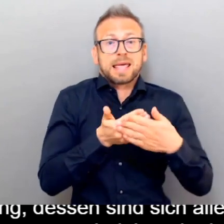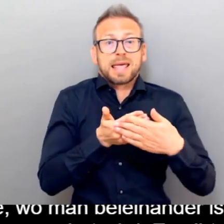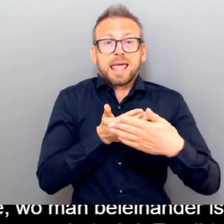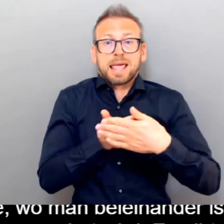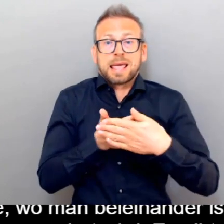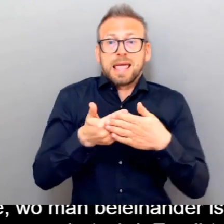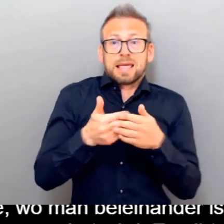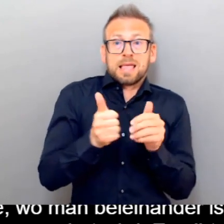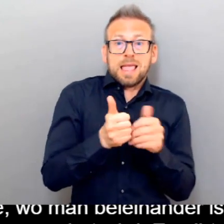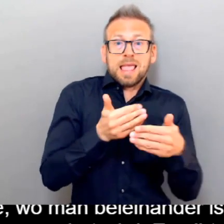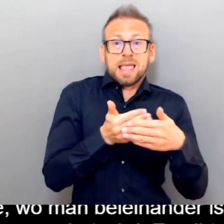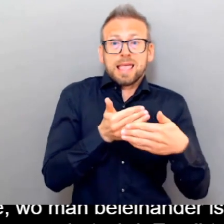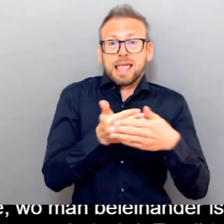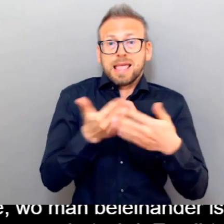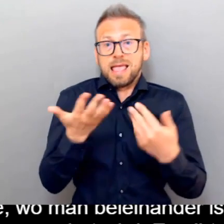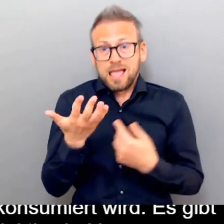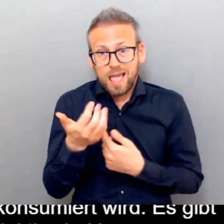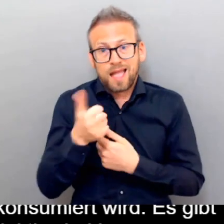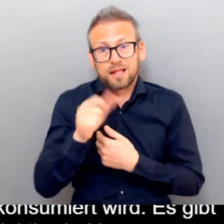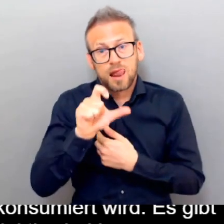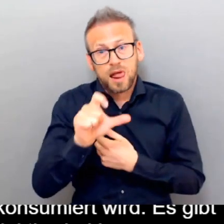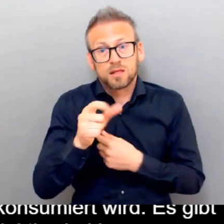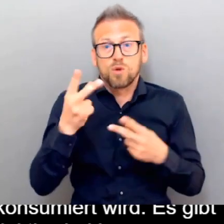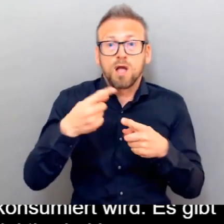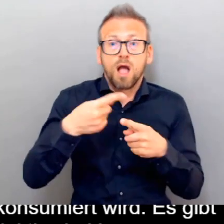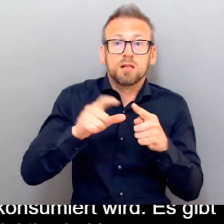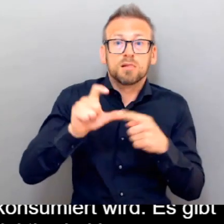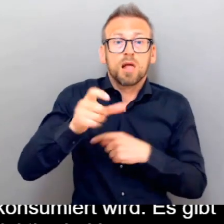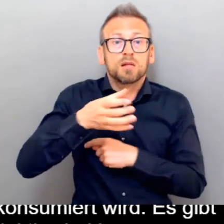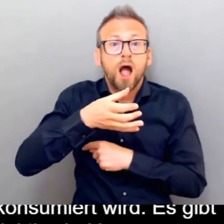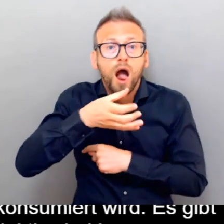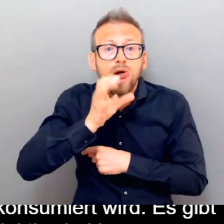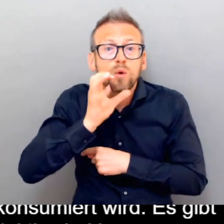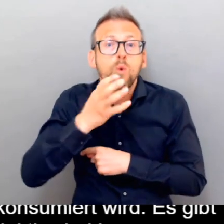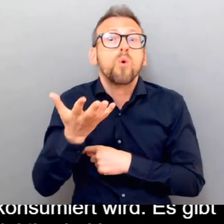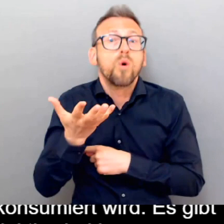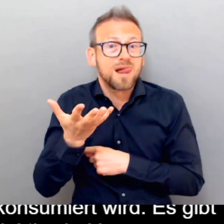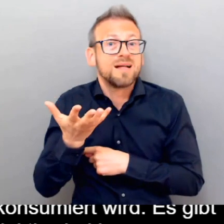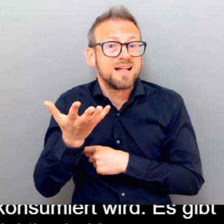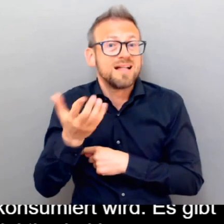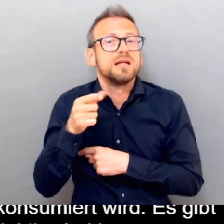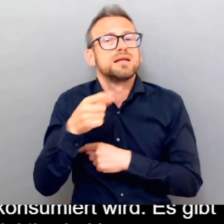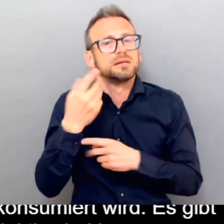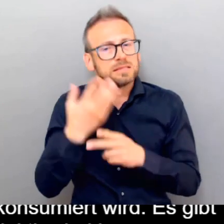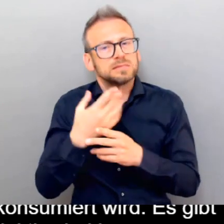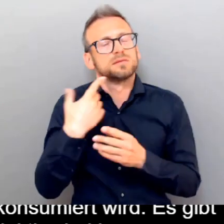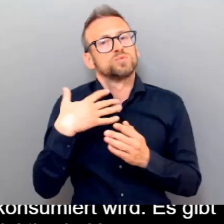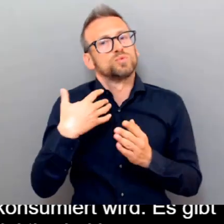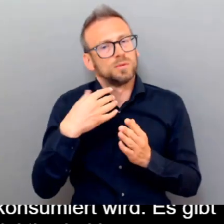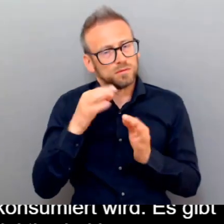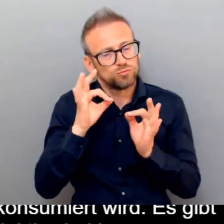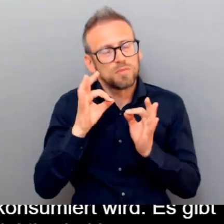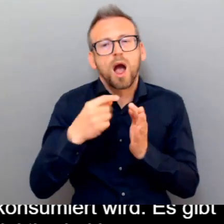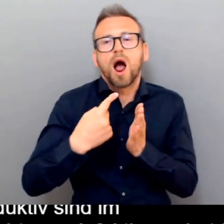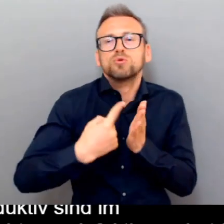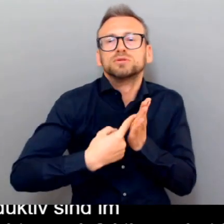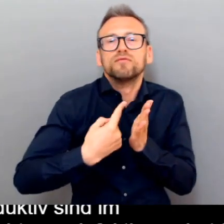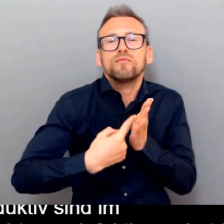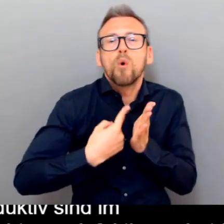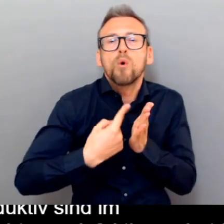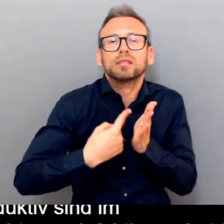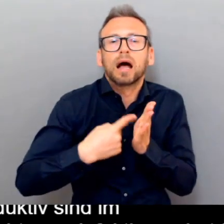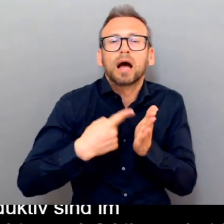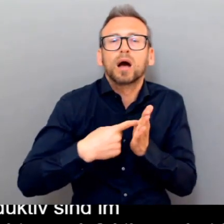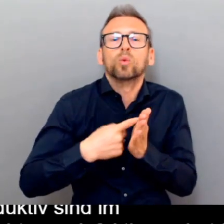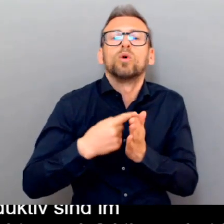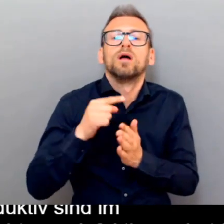dem Wirtschaftsministerium und der DEHOGA. Sehr konstruktive Vorschläge, wie man das alles praktikabel lösen kann. Ich sage da nur den